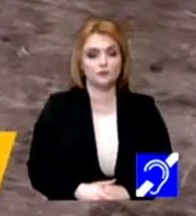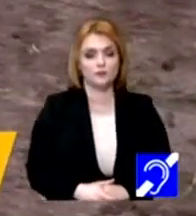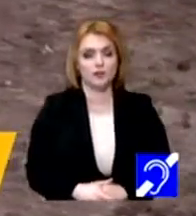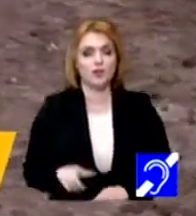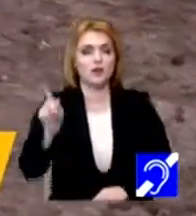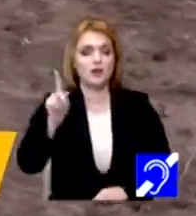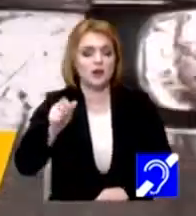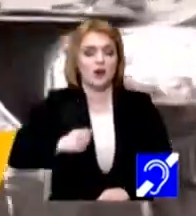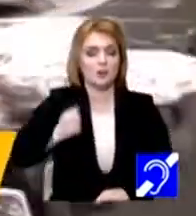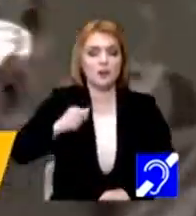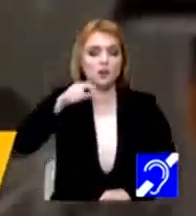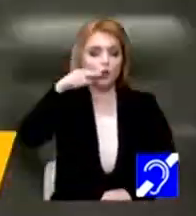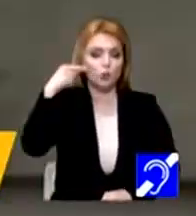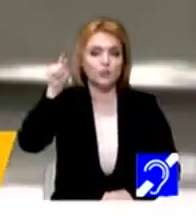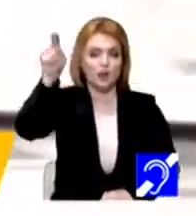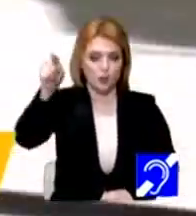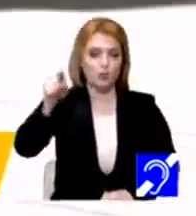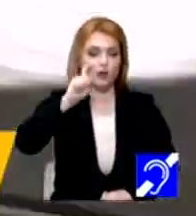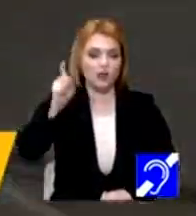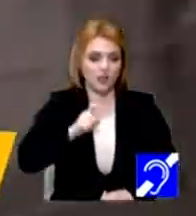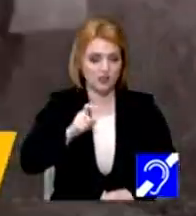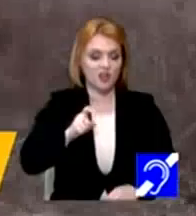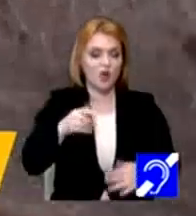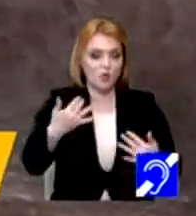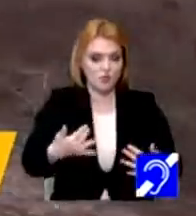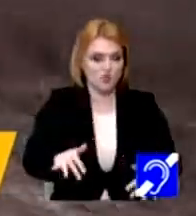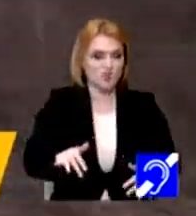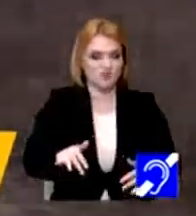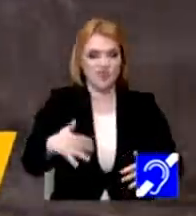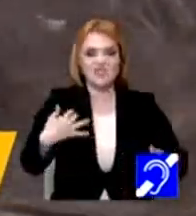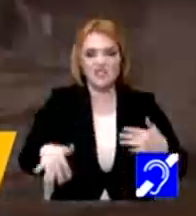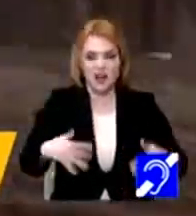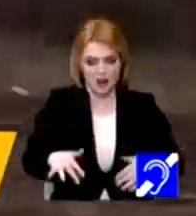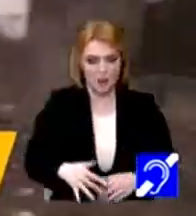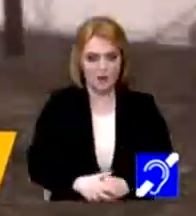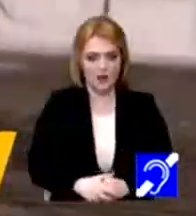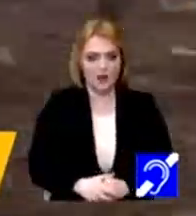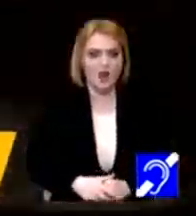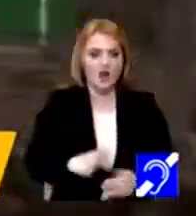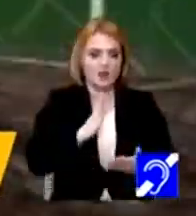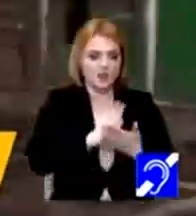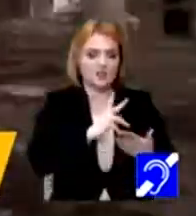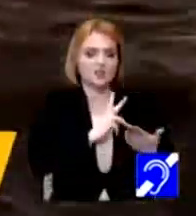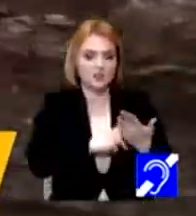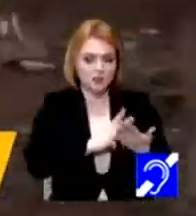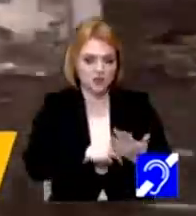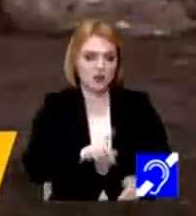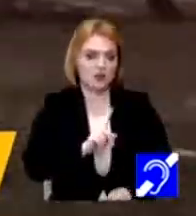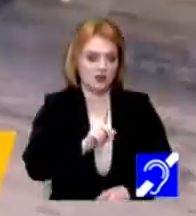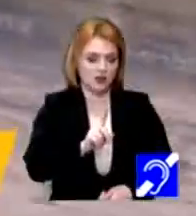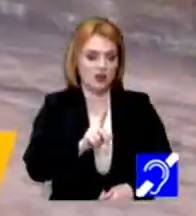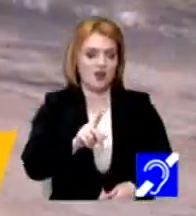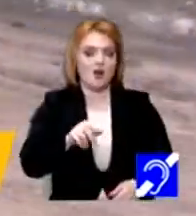Faptul că armata rusă din Ucraina este slăbită o demonstrează inclusiv retragerea navelor de război de lângă Odessa către regiunea